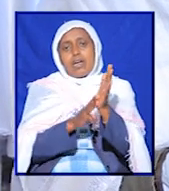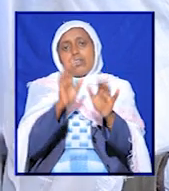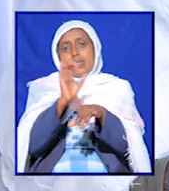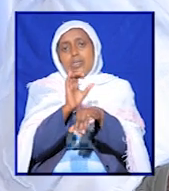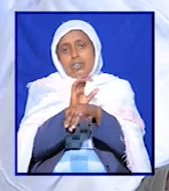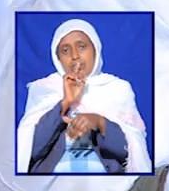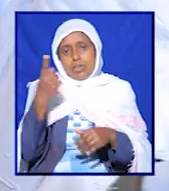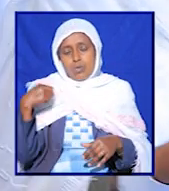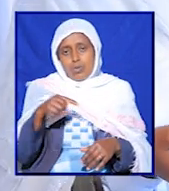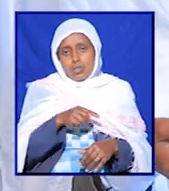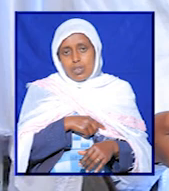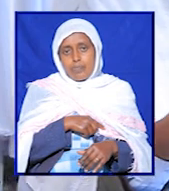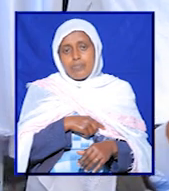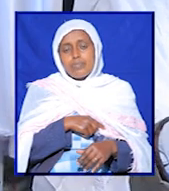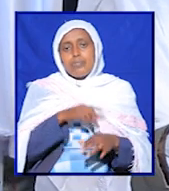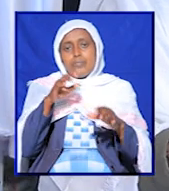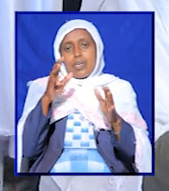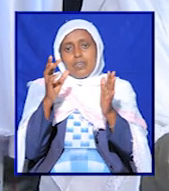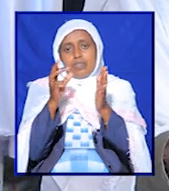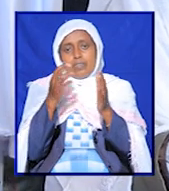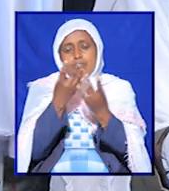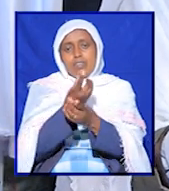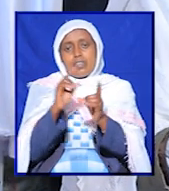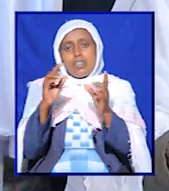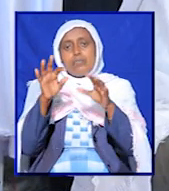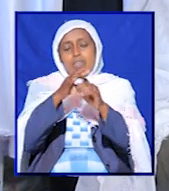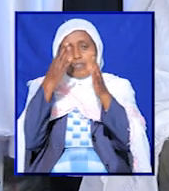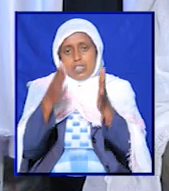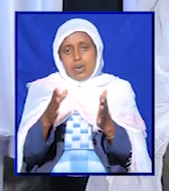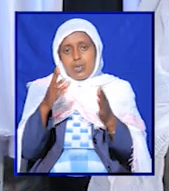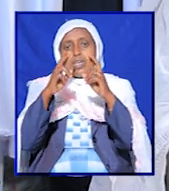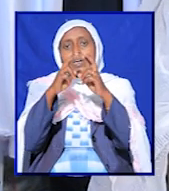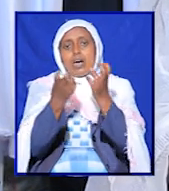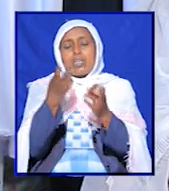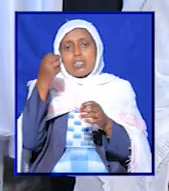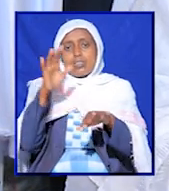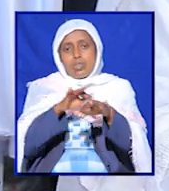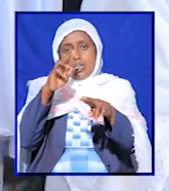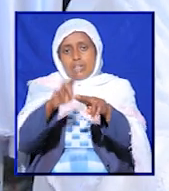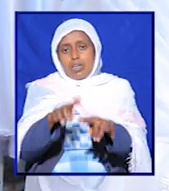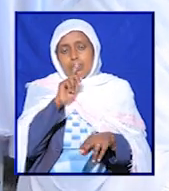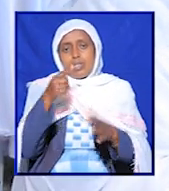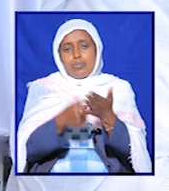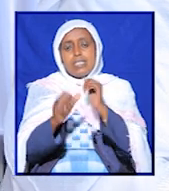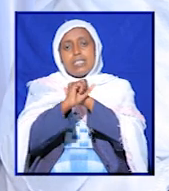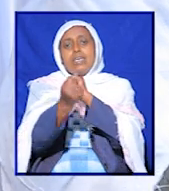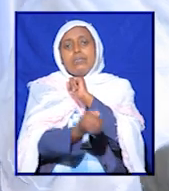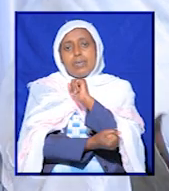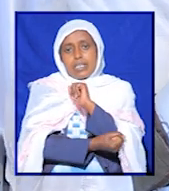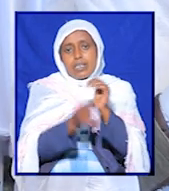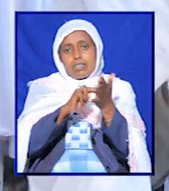ነው። ያም በፍትሐ መንፈሳዊ ወይም በፍትሐ ነገሥት በፍትሐ መንፈሳዊ አንቀጽ 12 ላይ ተጠቅሶ ያለ ነው። በዛ መሰረት ማለት